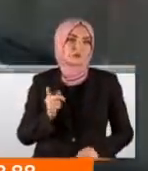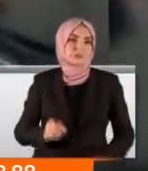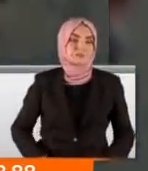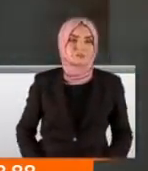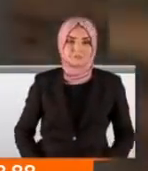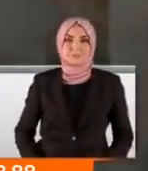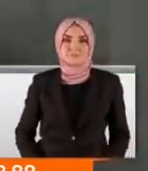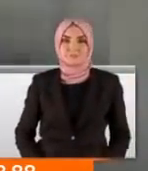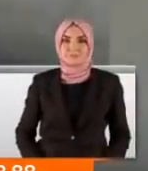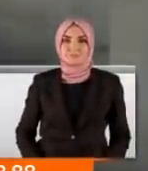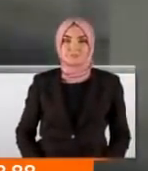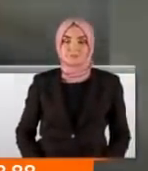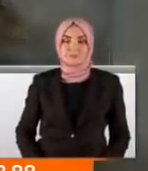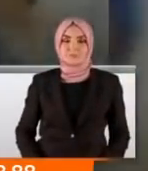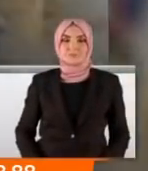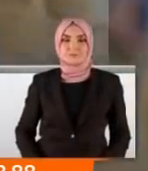Gel buraya, gel!